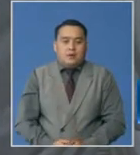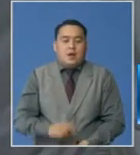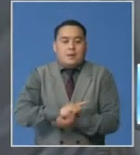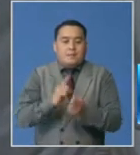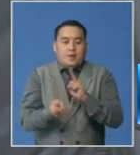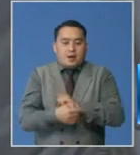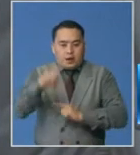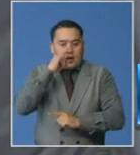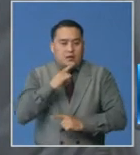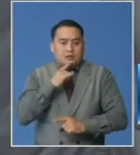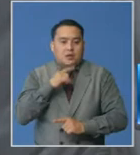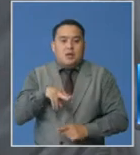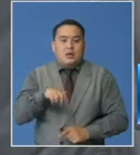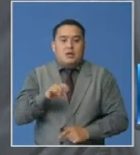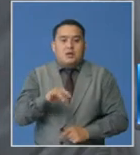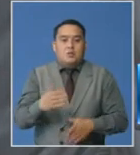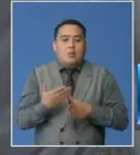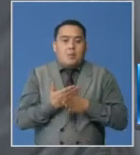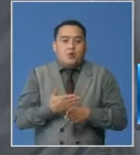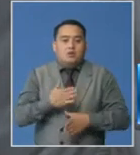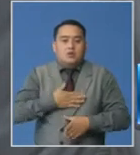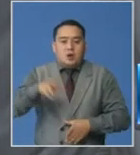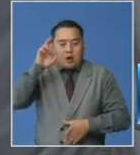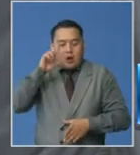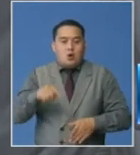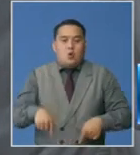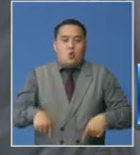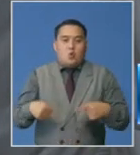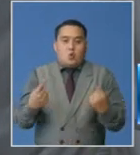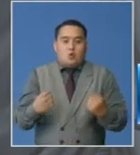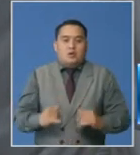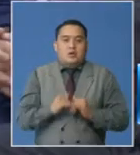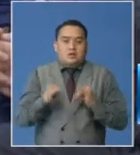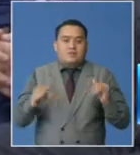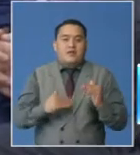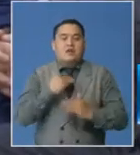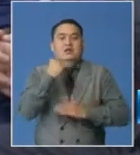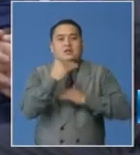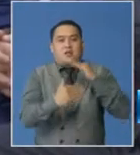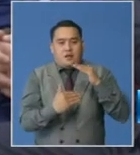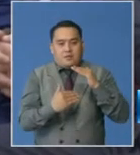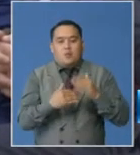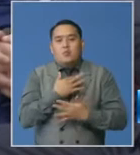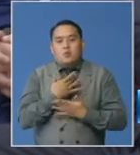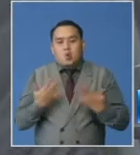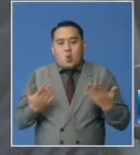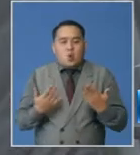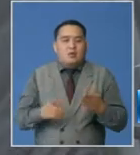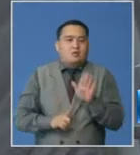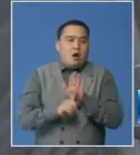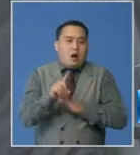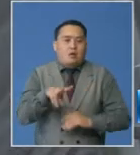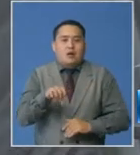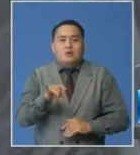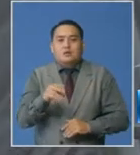Переход казахского языка на латиницу поможет нашей стране подняться на новую ступень развития. Плюсов здесь очень много, начиная с того, что